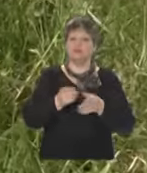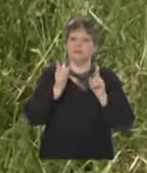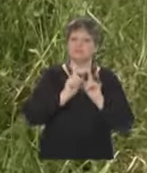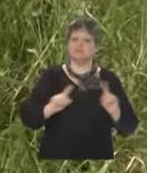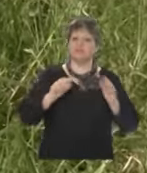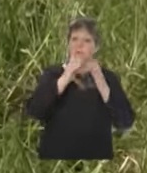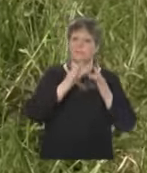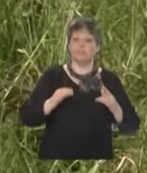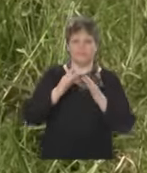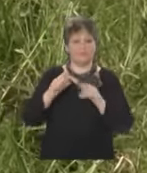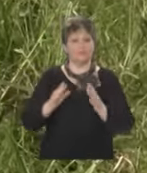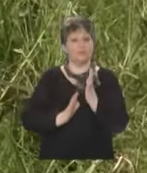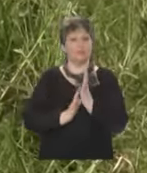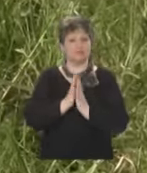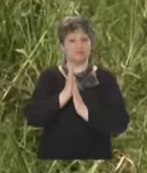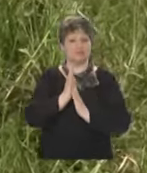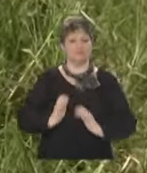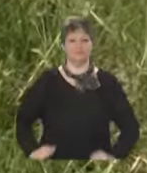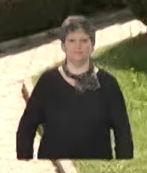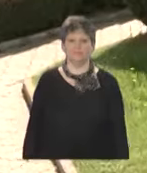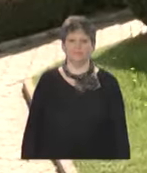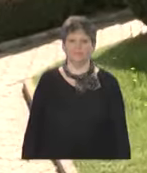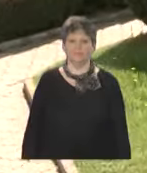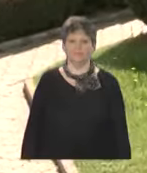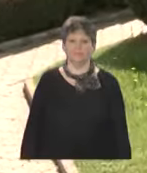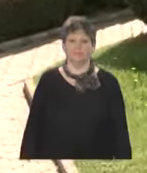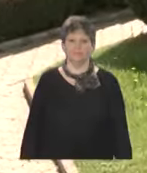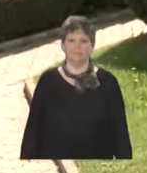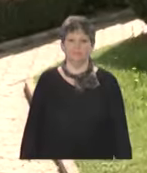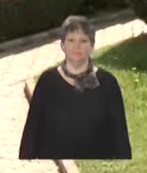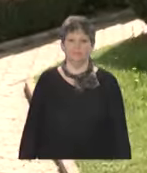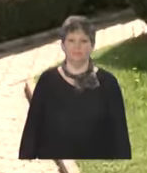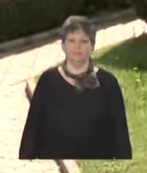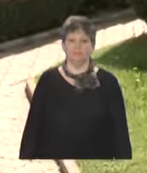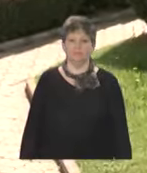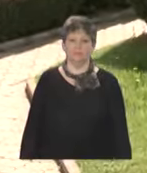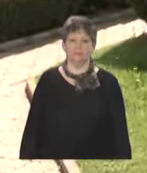чимало екзотичних хвойних та інших рослин. Мирослава Станкевич, Тамас Горозія, Черкаська служба новин.